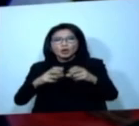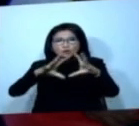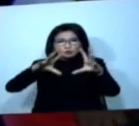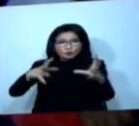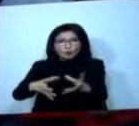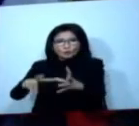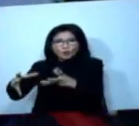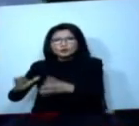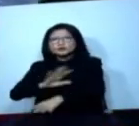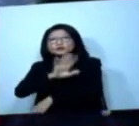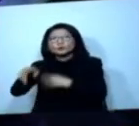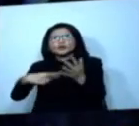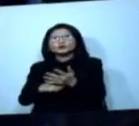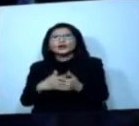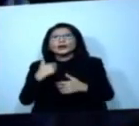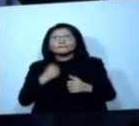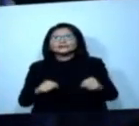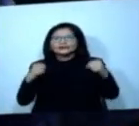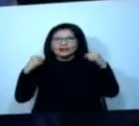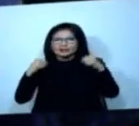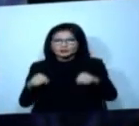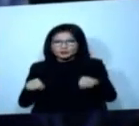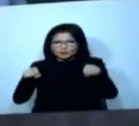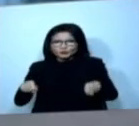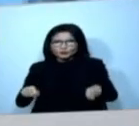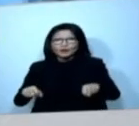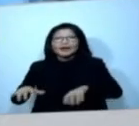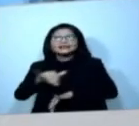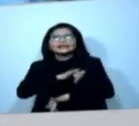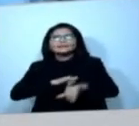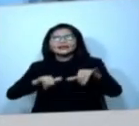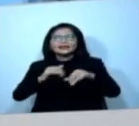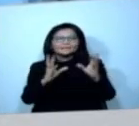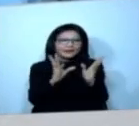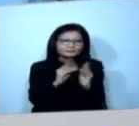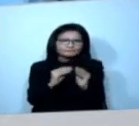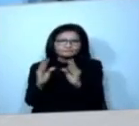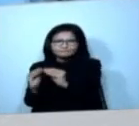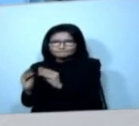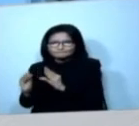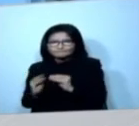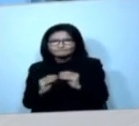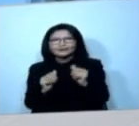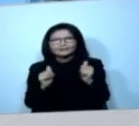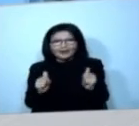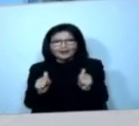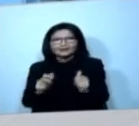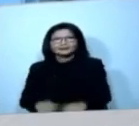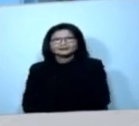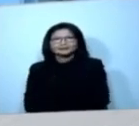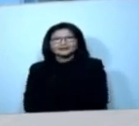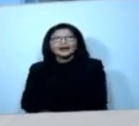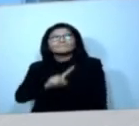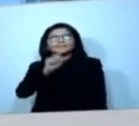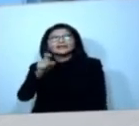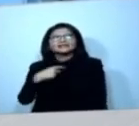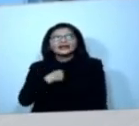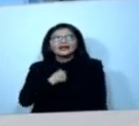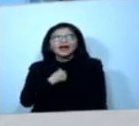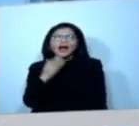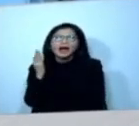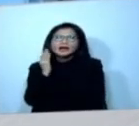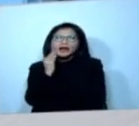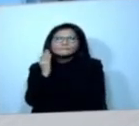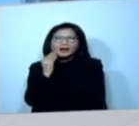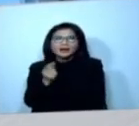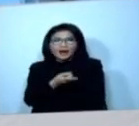serta dalam pendidikan politik, Pilpres kali ini mereka lebih berperan sebagai lembaga pembangunan opini publik, apalagi jika beberapa orangnya